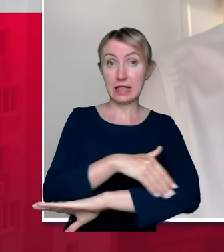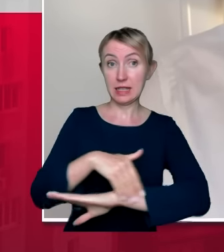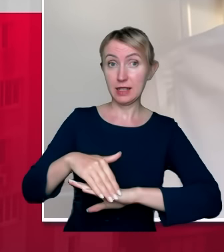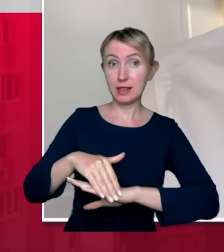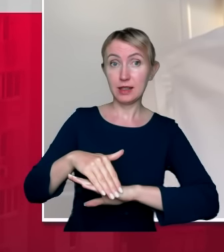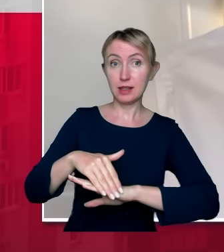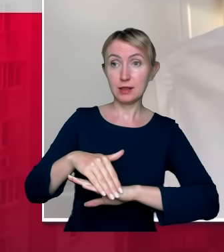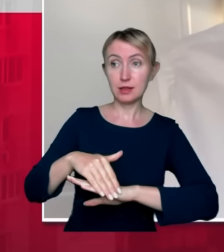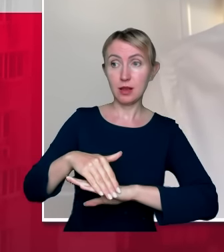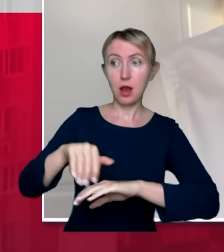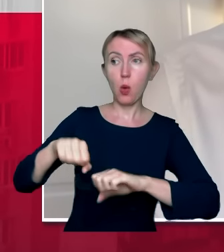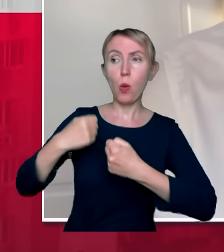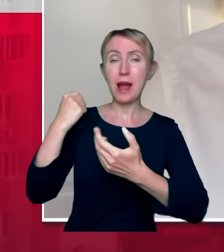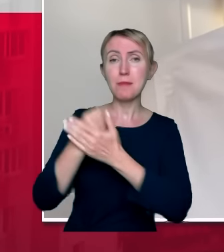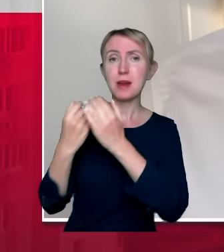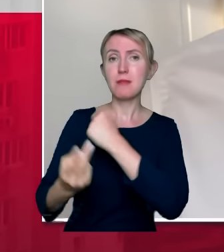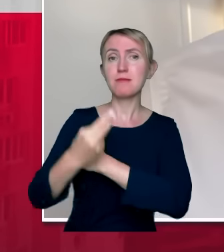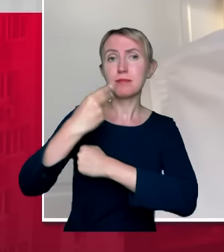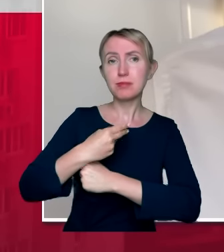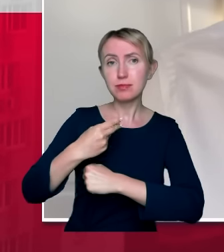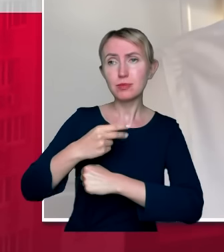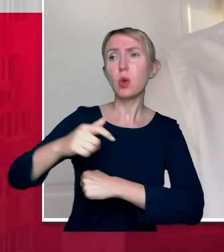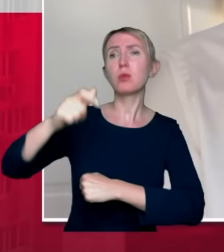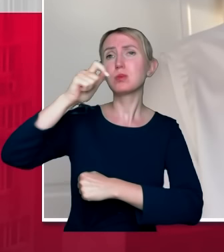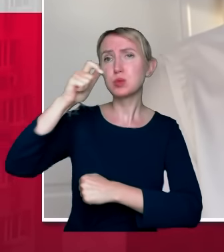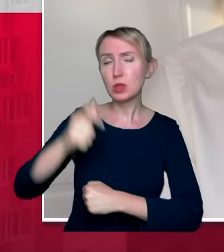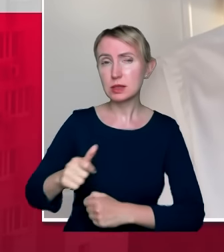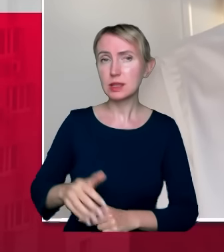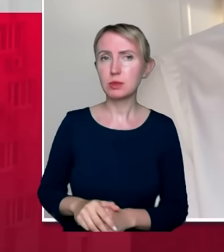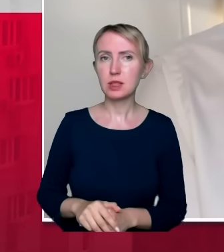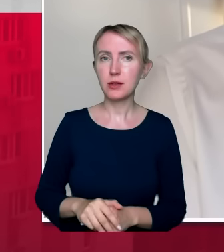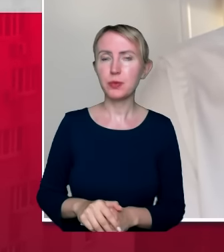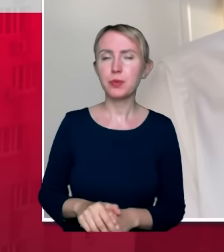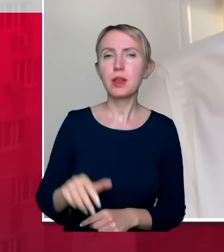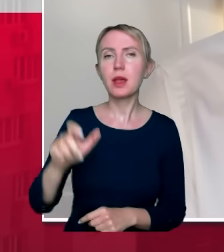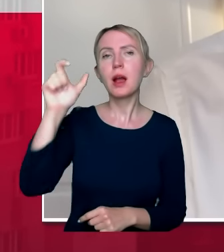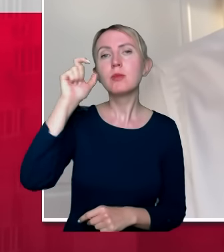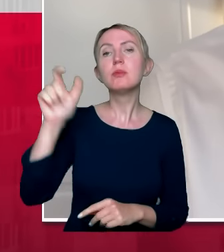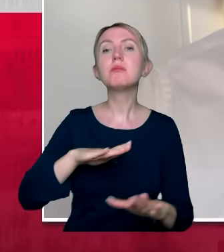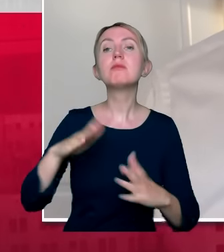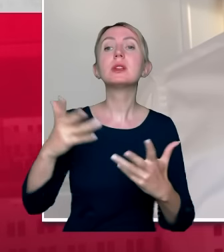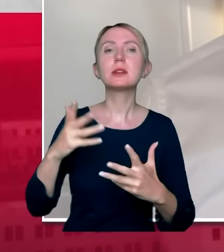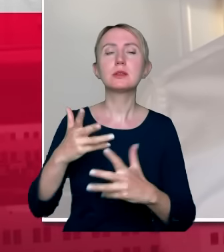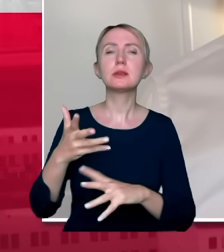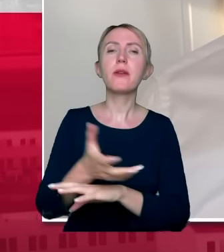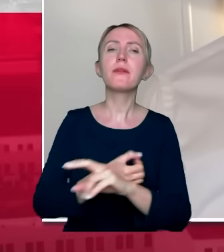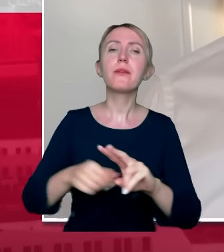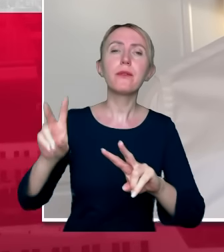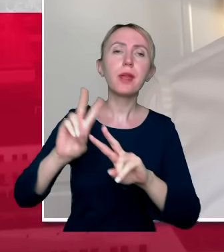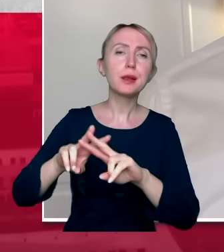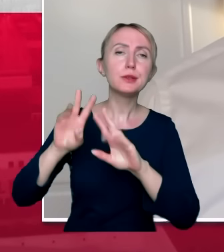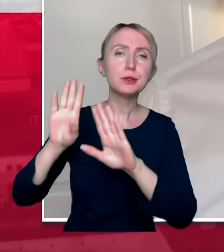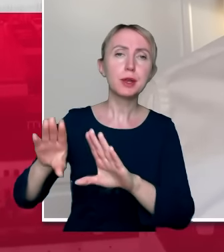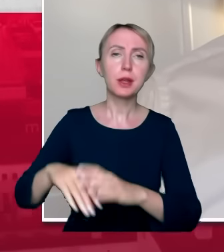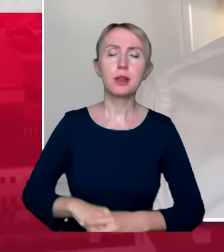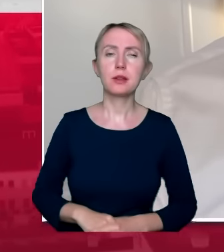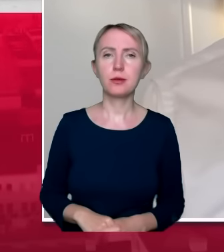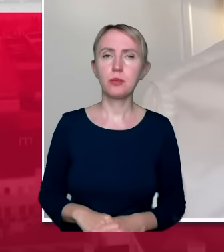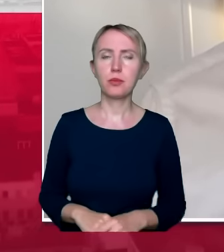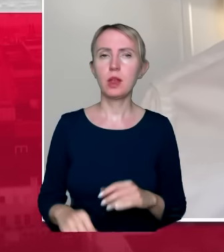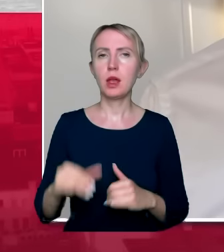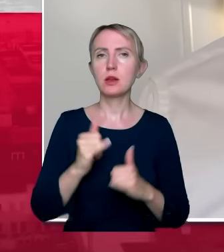niezgodnie z prawem przekracza, się jest przestępcą. A przestępców miejsce jest w więzieniach. I jeżeli ktokolwiek...